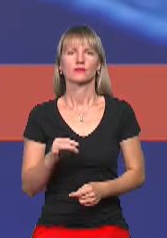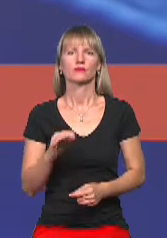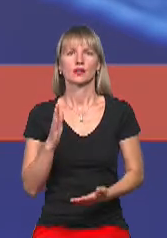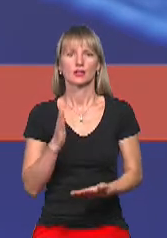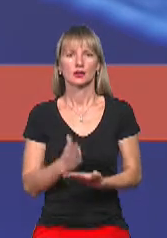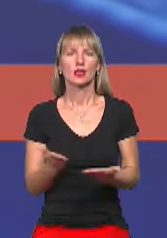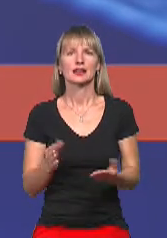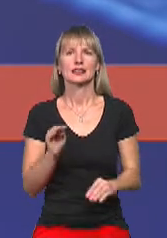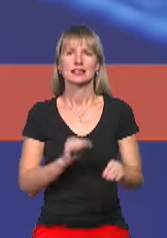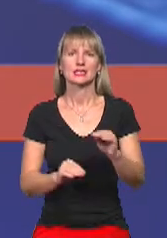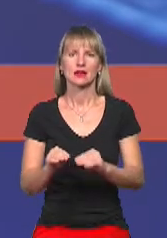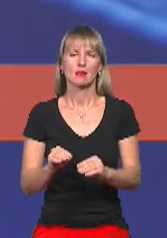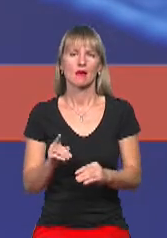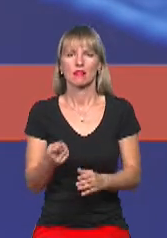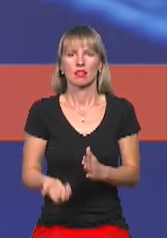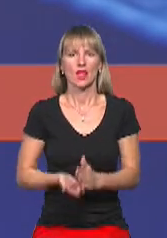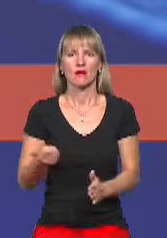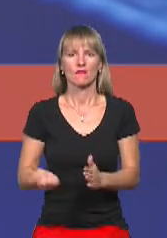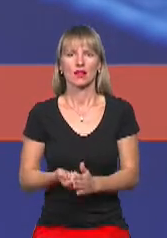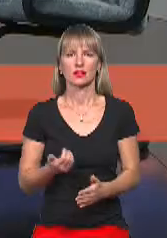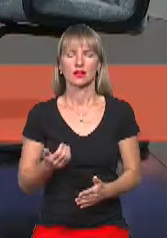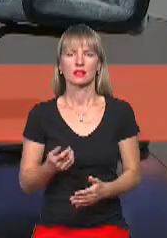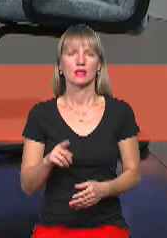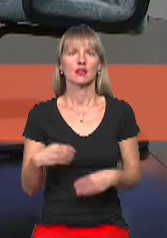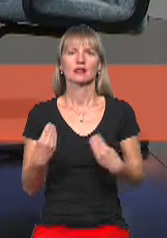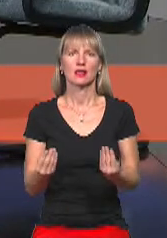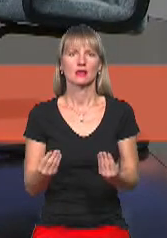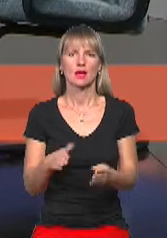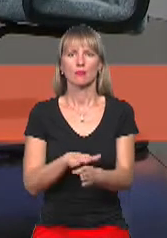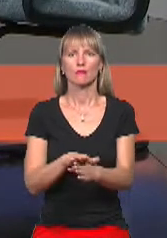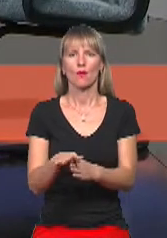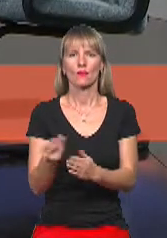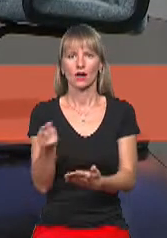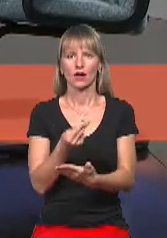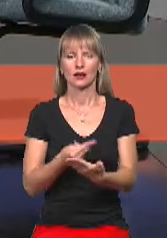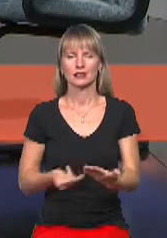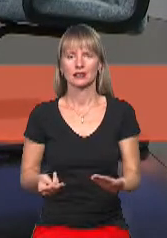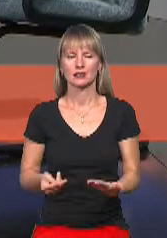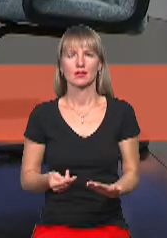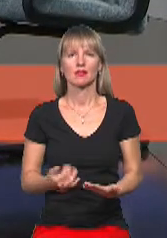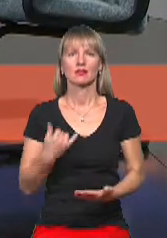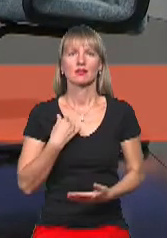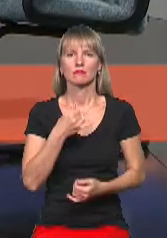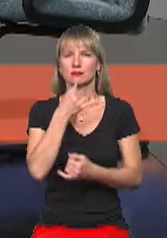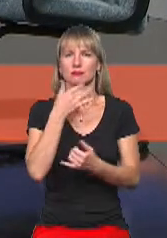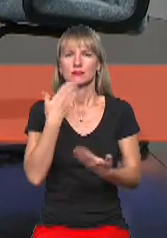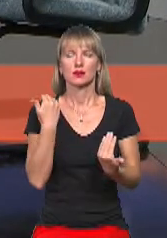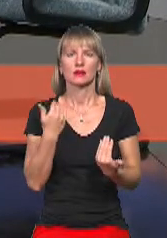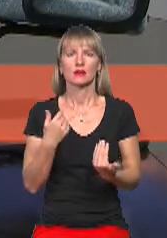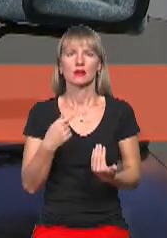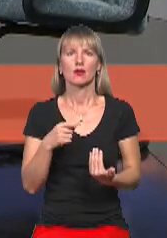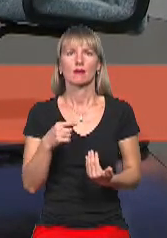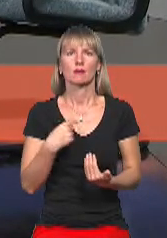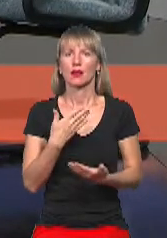Существує якась система, але вона абсолютно недостатня. Вона не дає картини. Я хотіла сказати, нам нема чого приходити, бо ми того